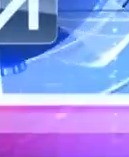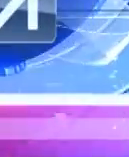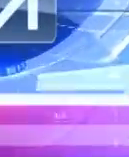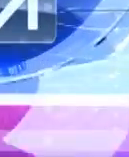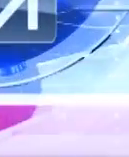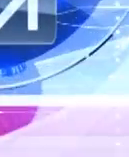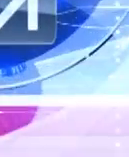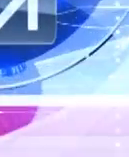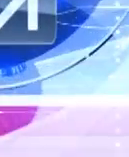крымским